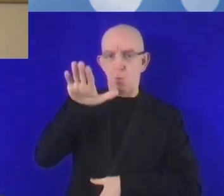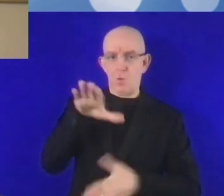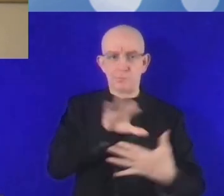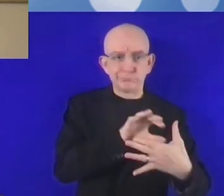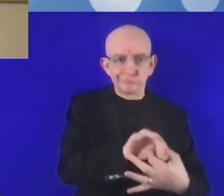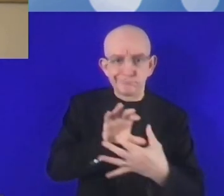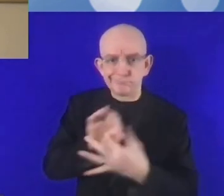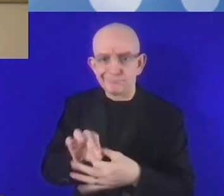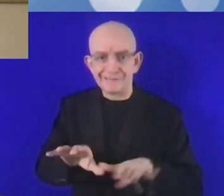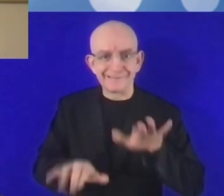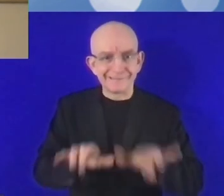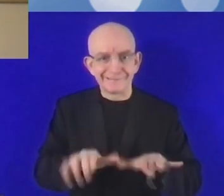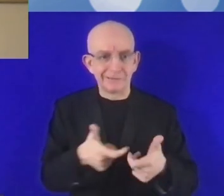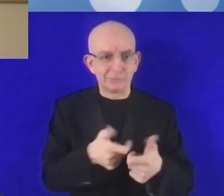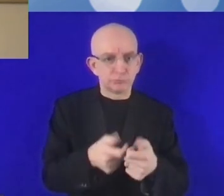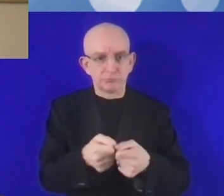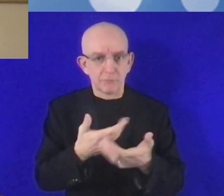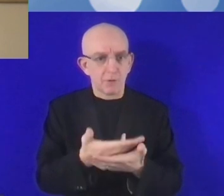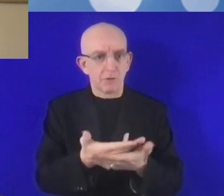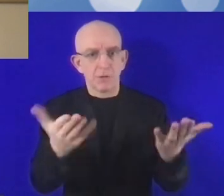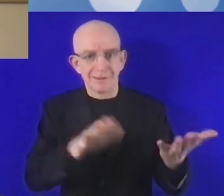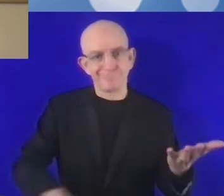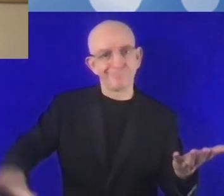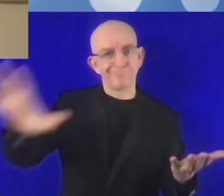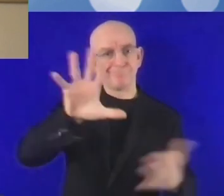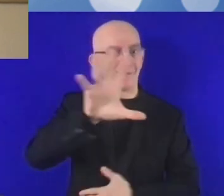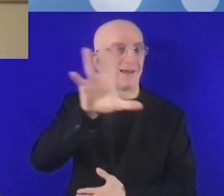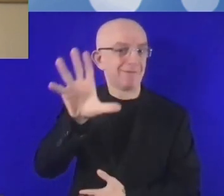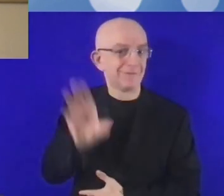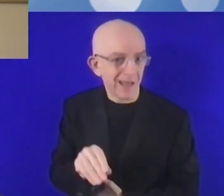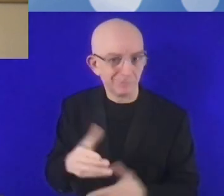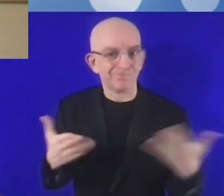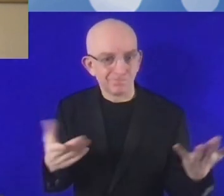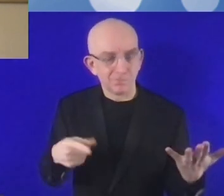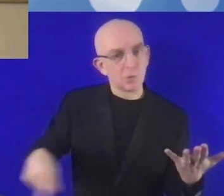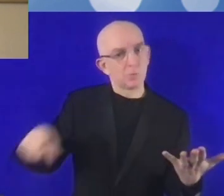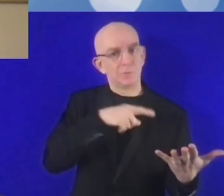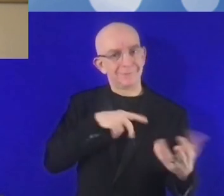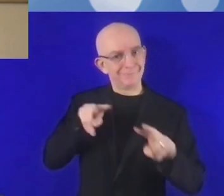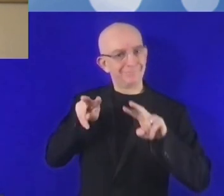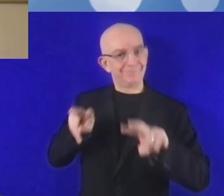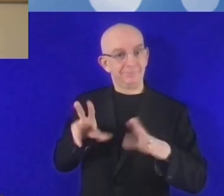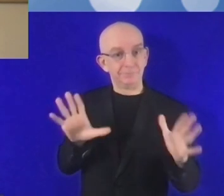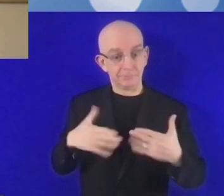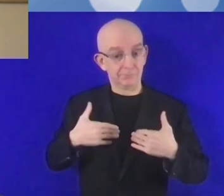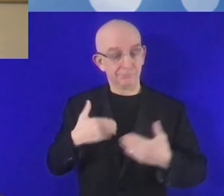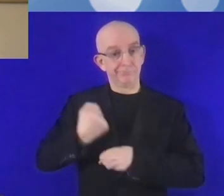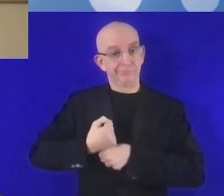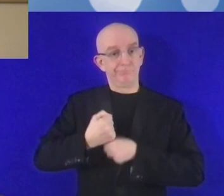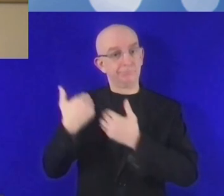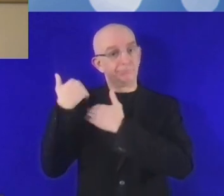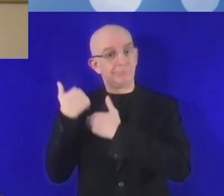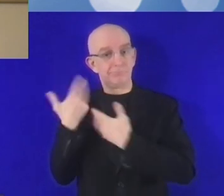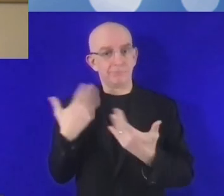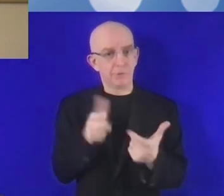就证明人们开始更大程度的使用互联网。我们可以在非洲感觉到，在